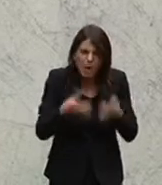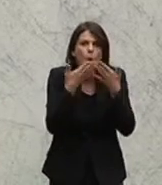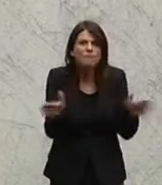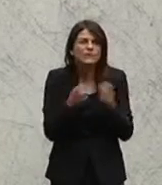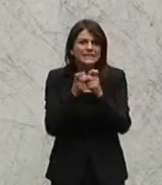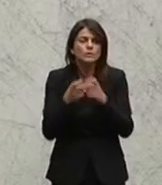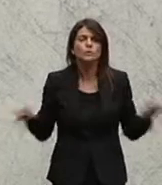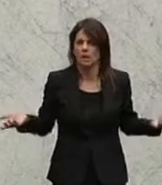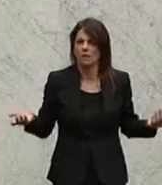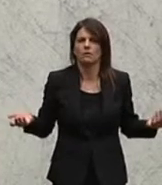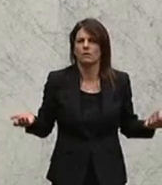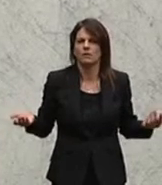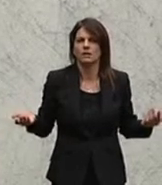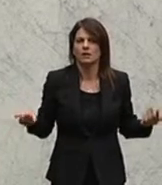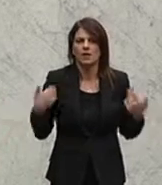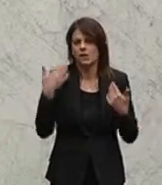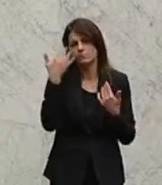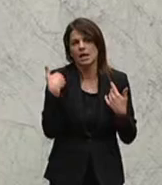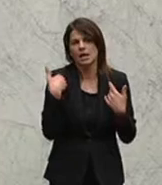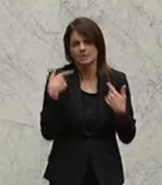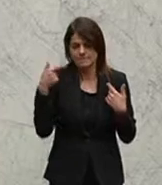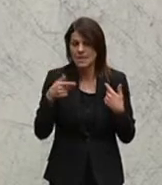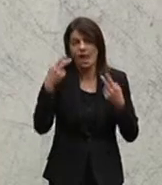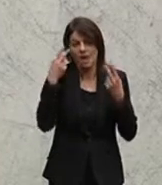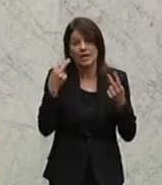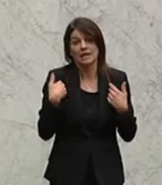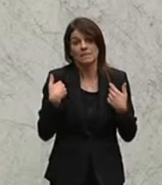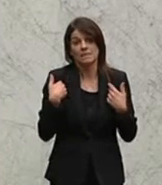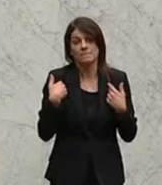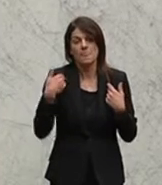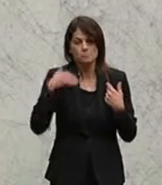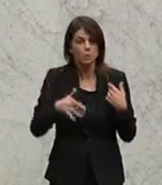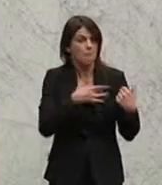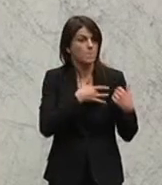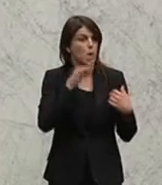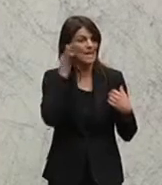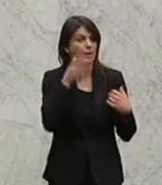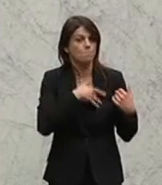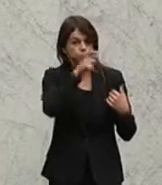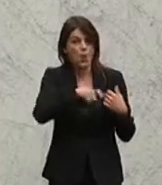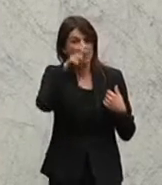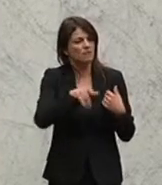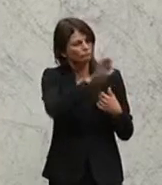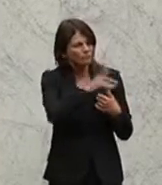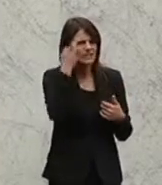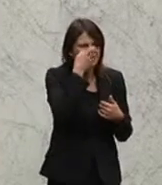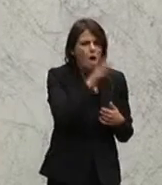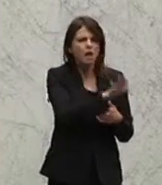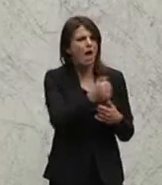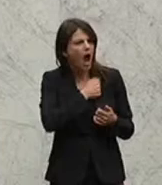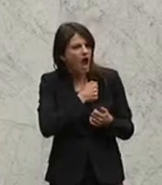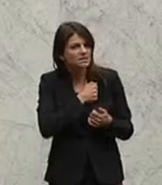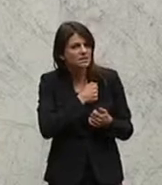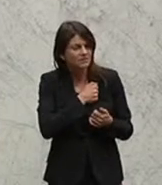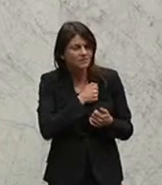diskutieren. Und ich denke, hier gilt es anzusetzen, dass wir die Bürgerinnen und Bürger, die Ängste und Sorgen, die